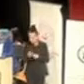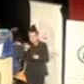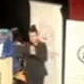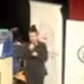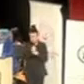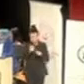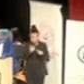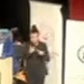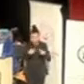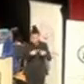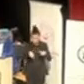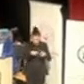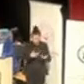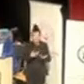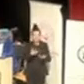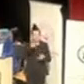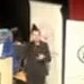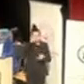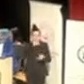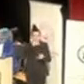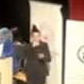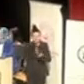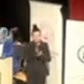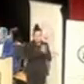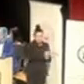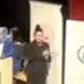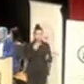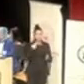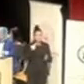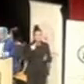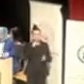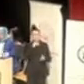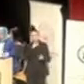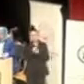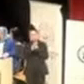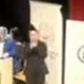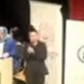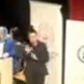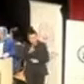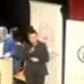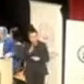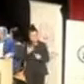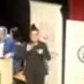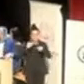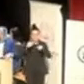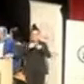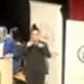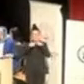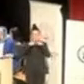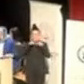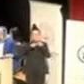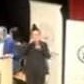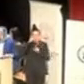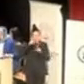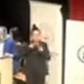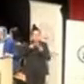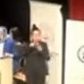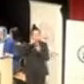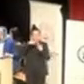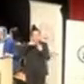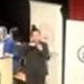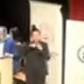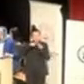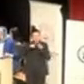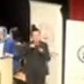Türkçe şarkıların yanı sıra Rusça, İngilizce, Fransızca şarkılar da mevcuttur. Zeki Müren, Safiye Aylağı, Saadettin Kaynak, Nurettin Selçuk, Yesari Asım